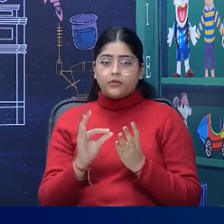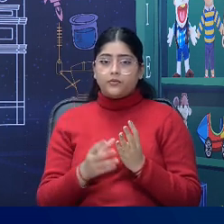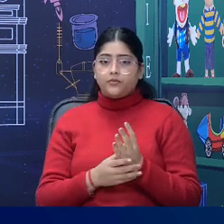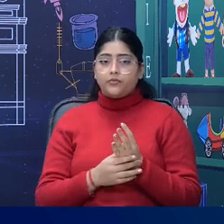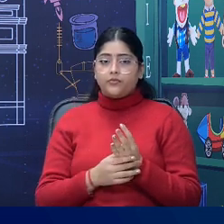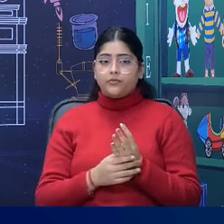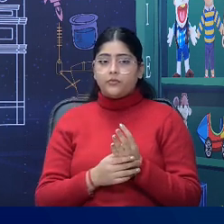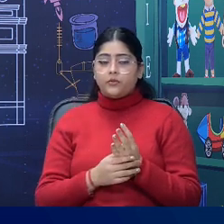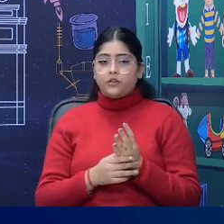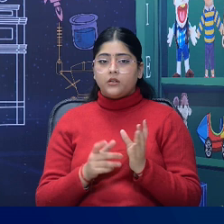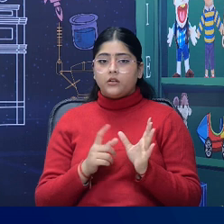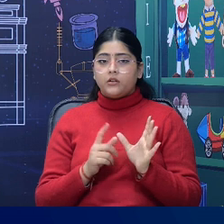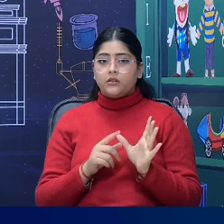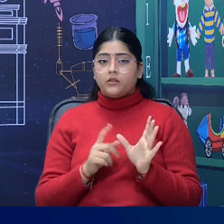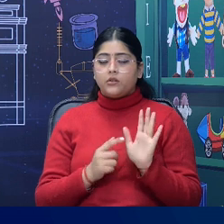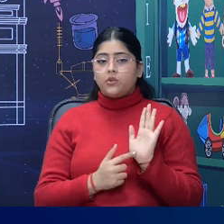मौलिक